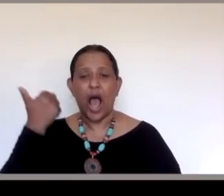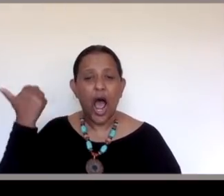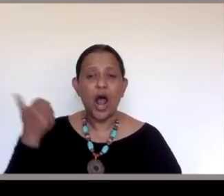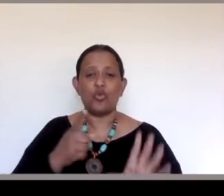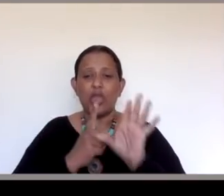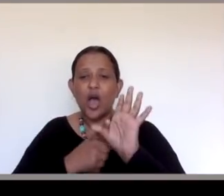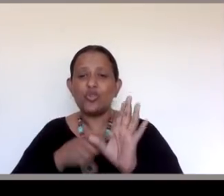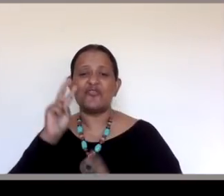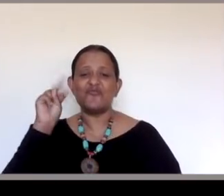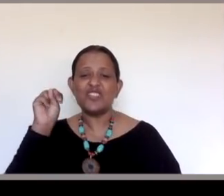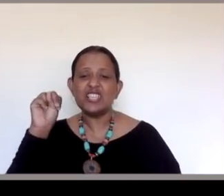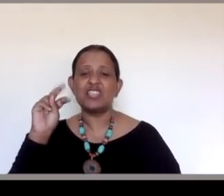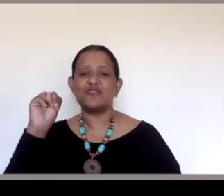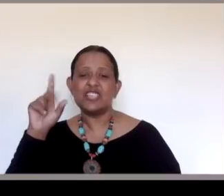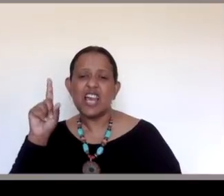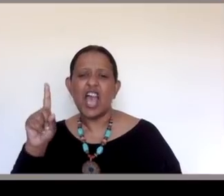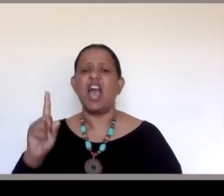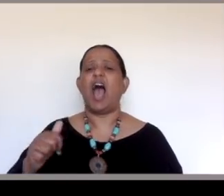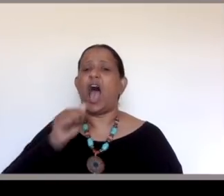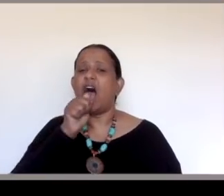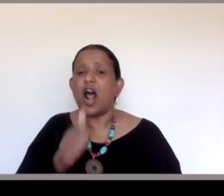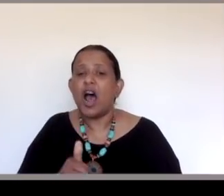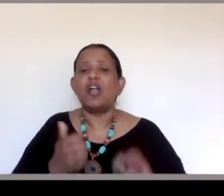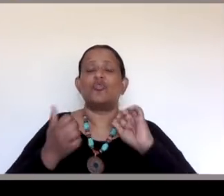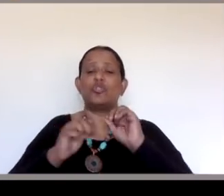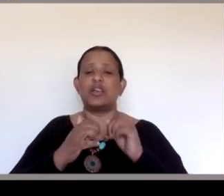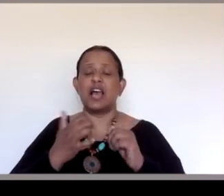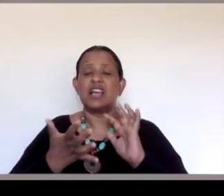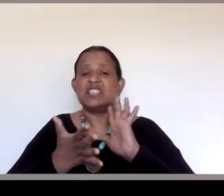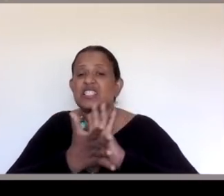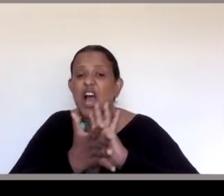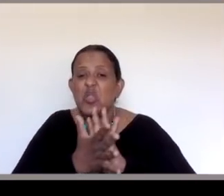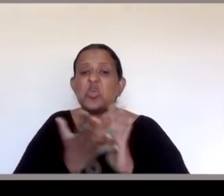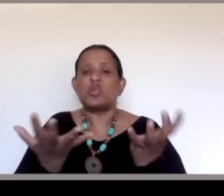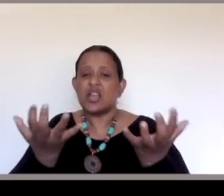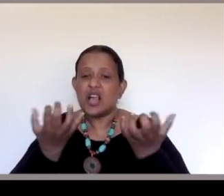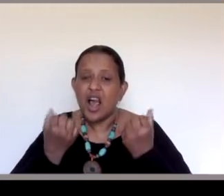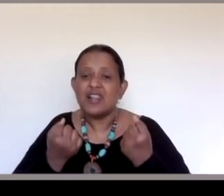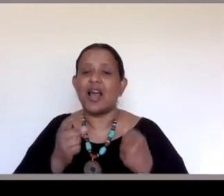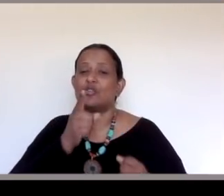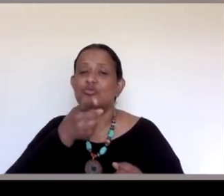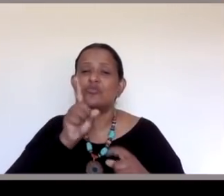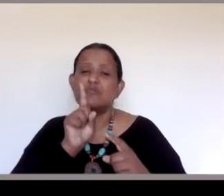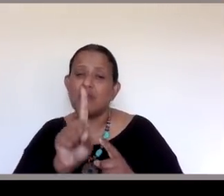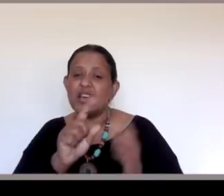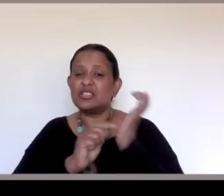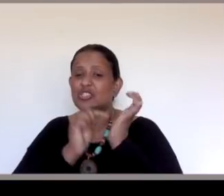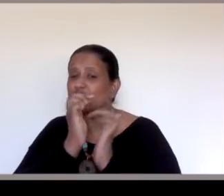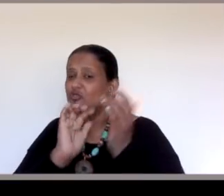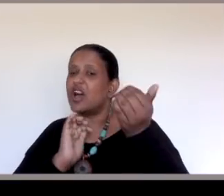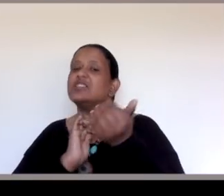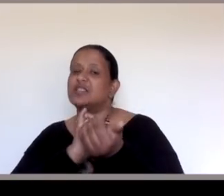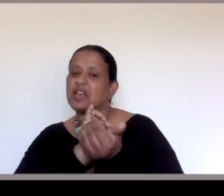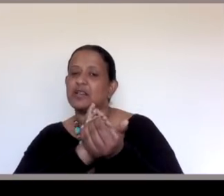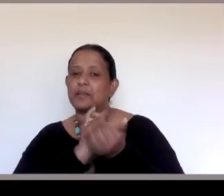சார்த்தகம மனுஷ்யா சாலமன் ராஜா அந்த நாட்கள்ல இருந்த மிகவும் செல்வந்தமான வெற்றியான மனுஷனா இருந்தவர் சாலமன் ராஜா